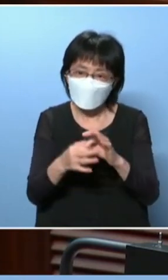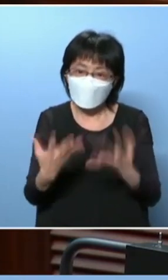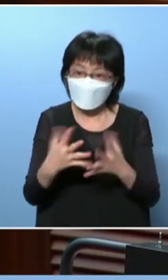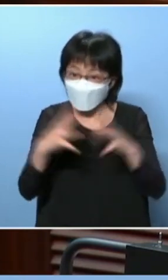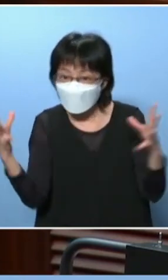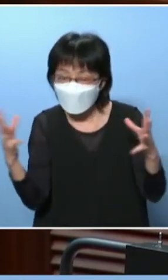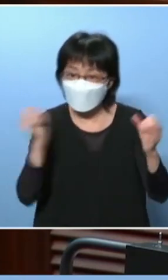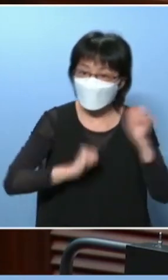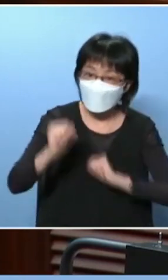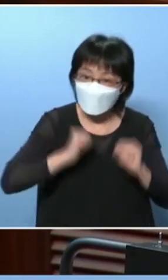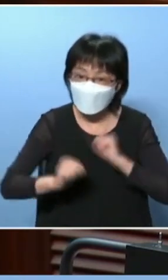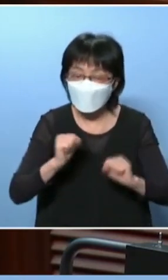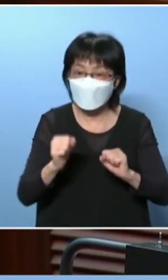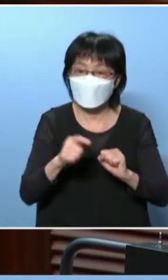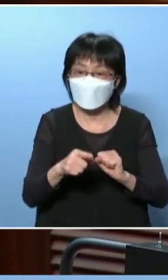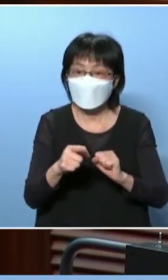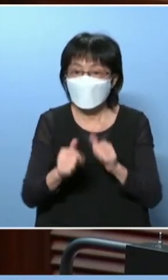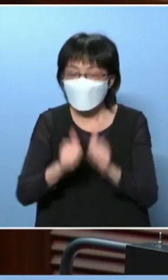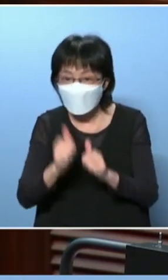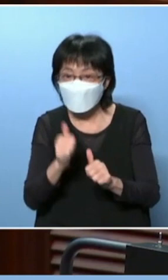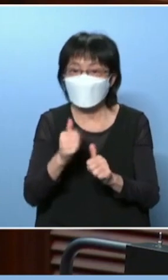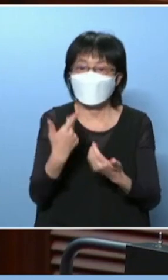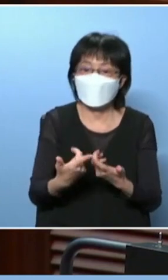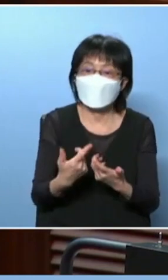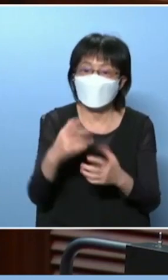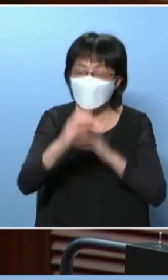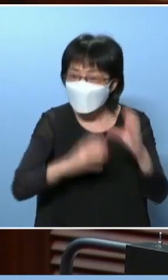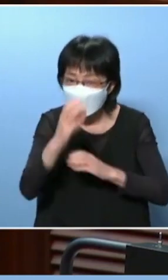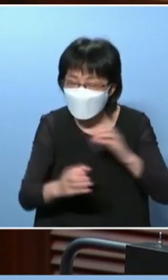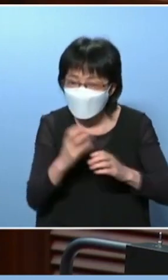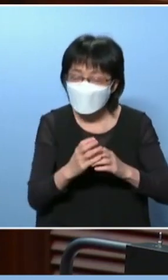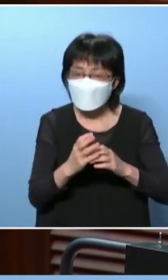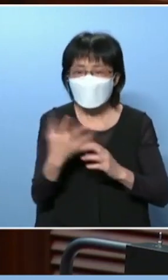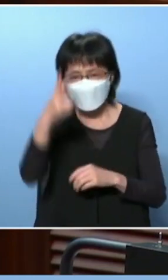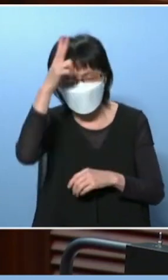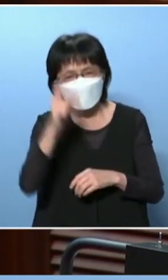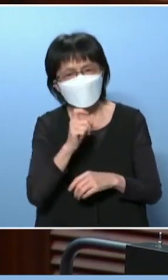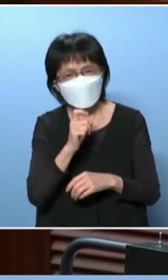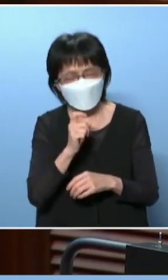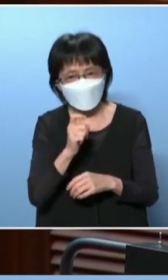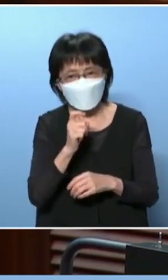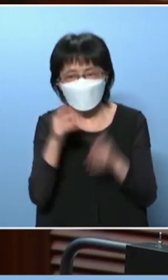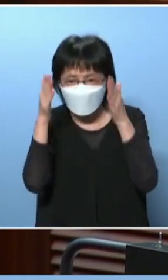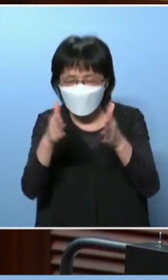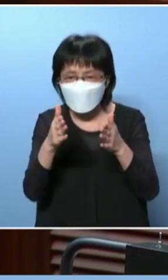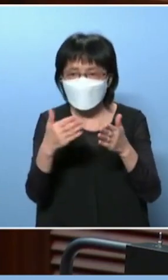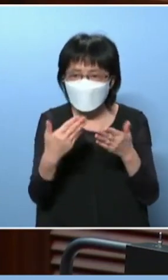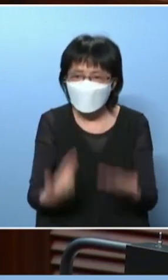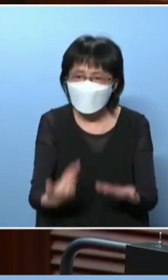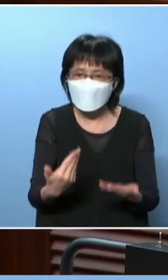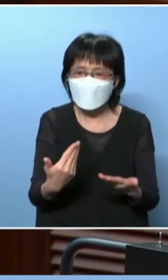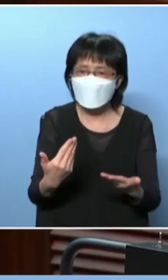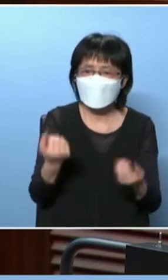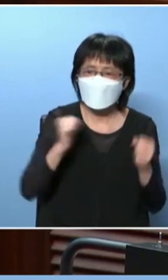當局咧會有一個措施係針對呢一方面咧去做一啲嘅調整啊咁樣，